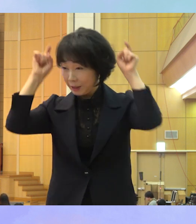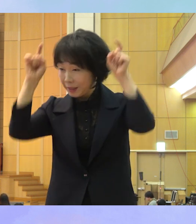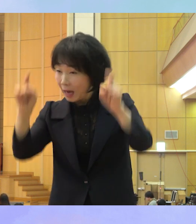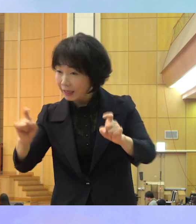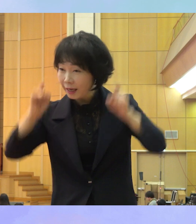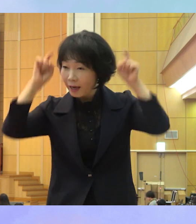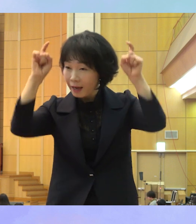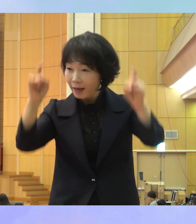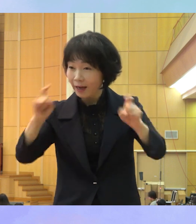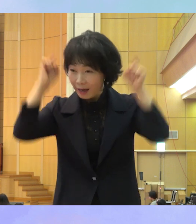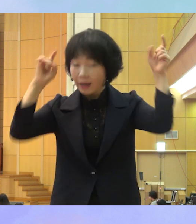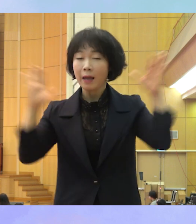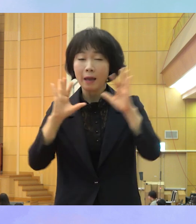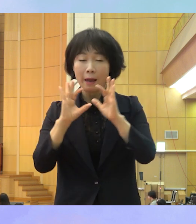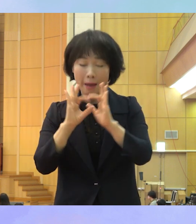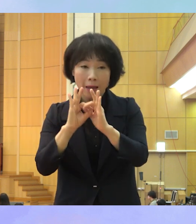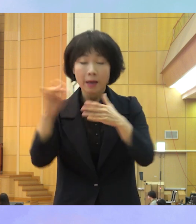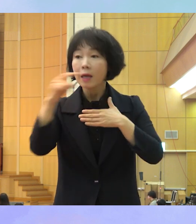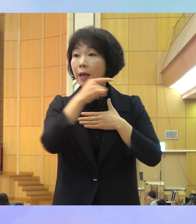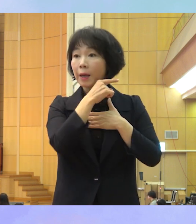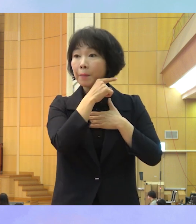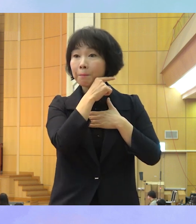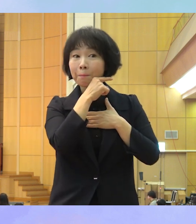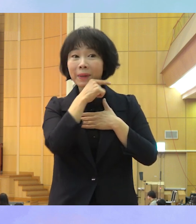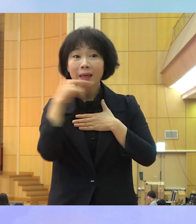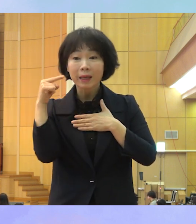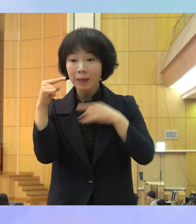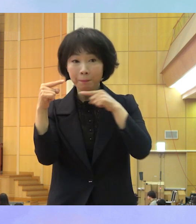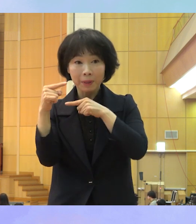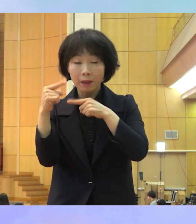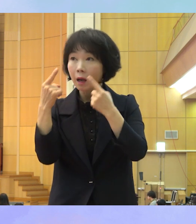유월절 그 양의